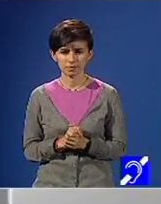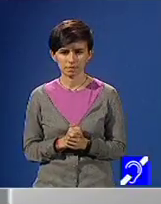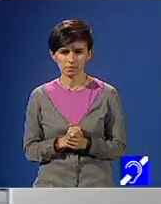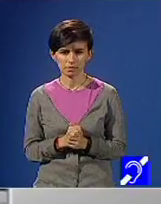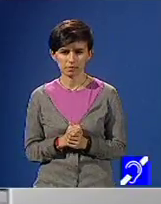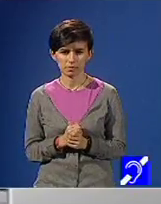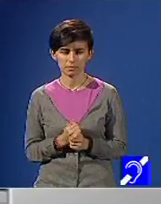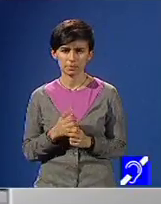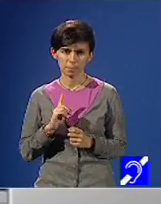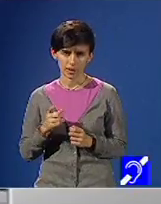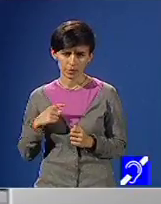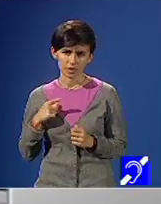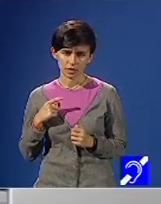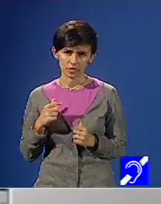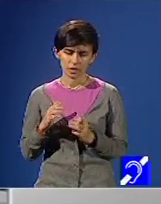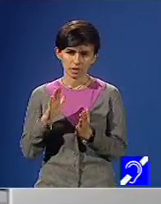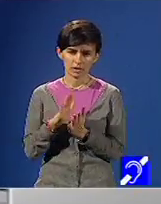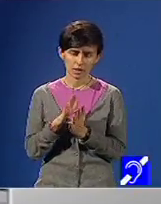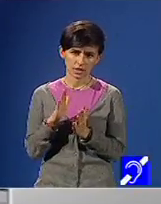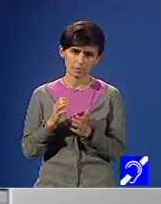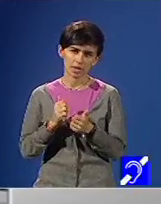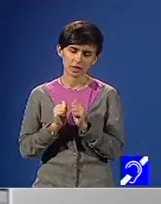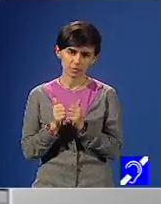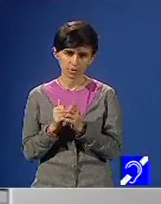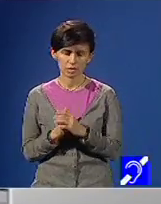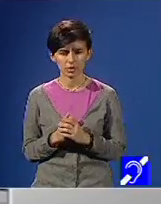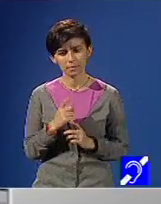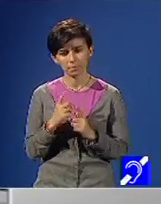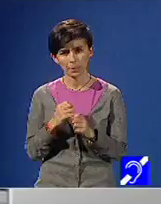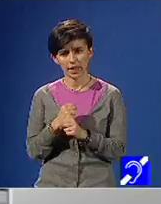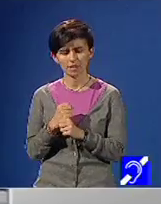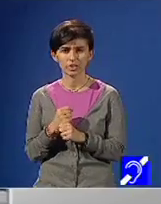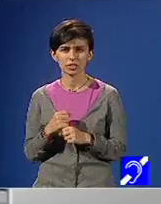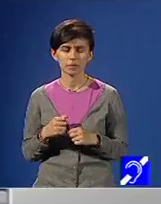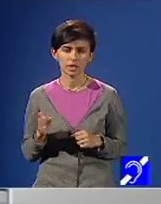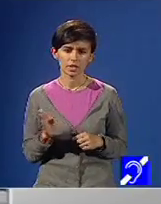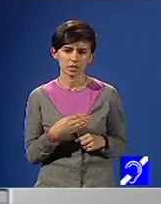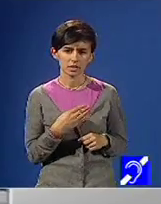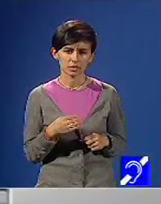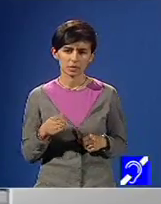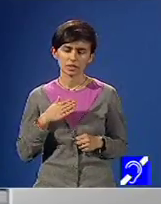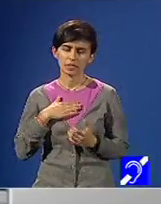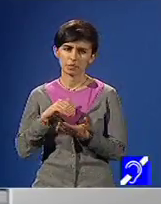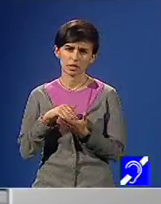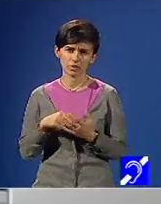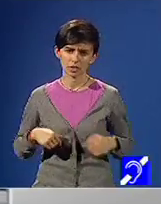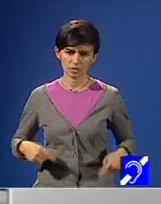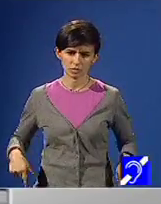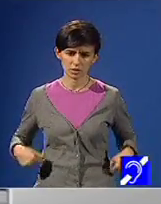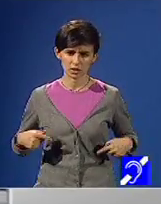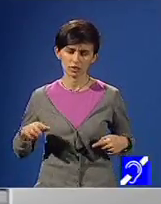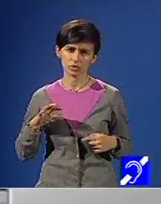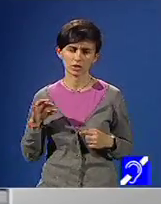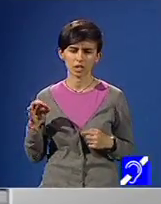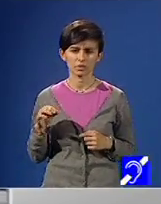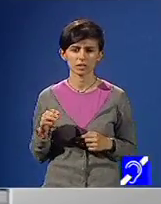să fie adaptat sportului. Deci dacă noi practicăm tenis de masă, avem nevoie de un tip de cărucior. Dacă alții practică tenis de câmp, au un